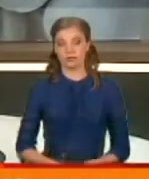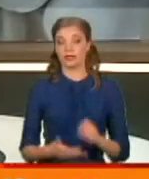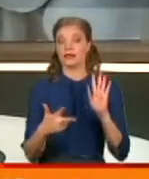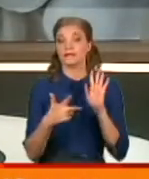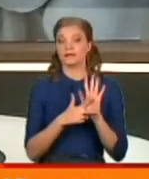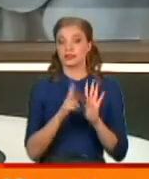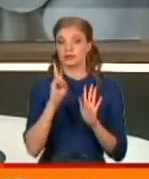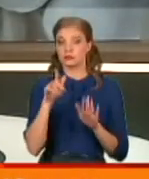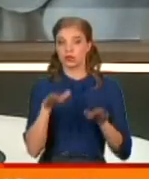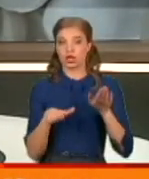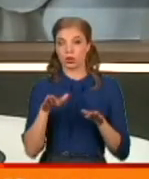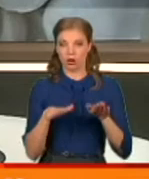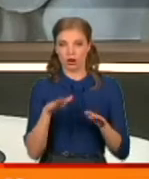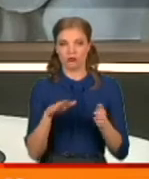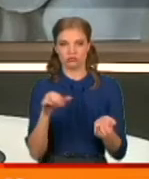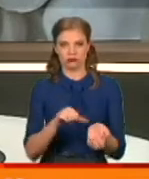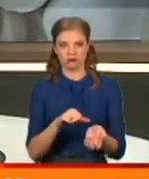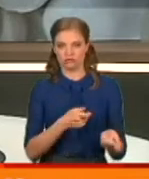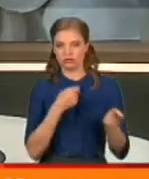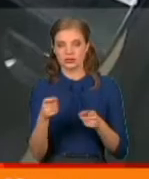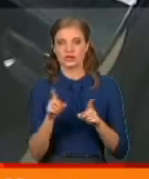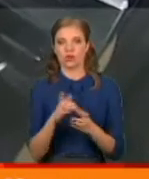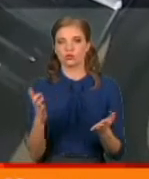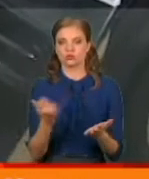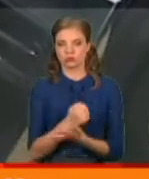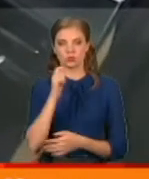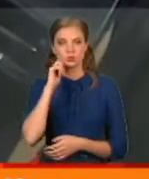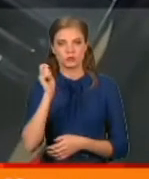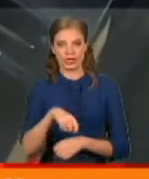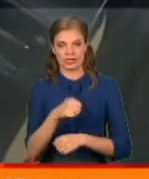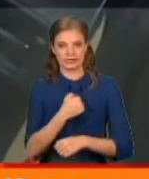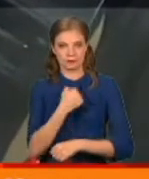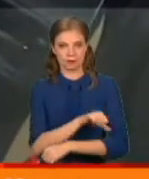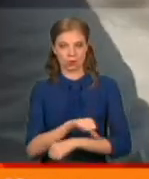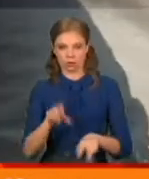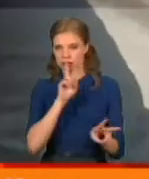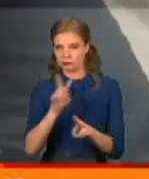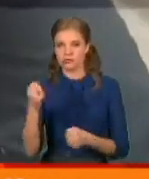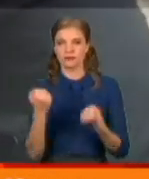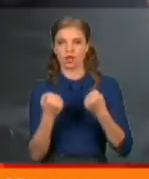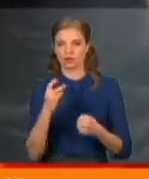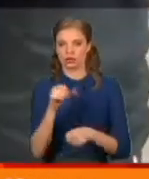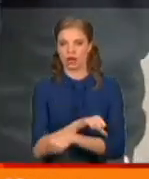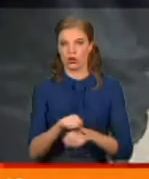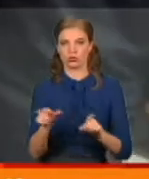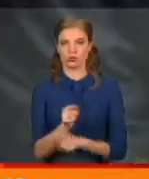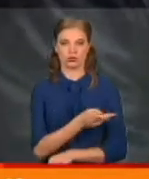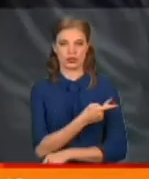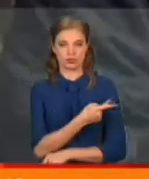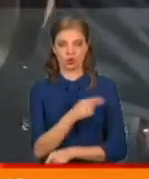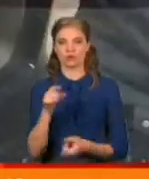8 кілограмів екстазі в баці із пальним. На таку знахідку натрапили українські прикордонники, оглядаючи машину на кордоні з